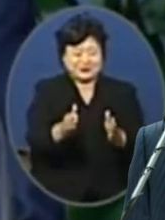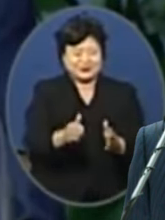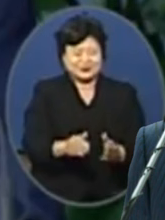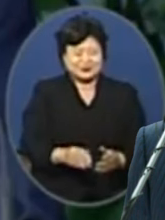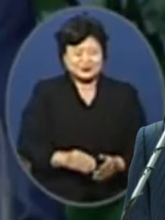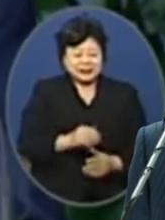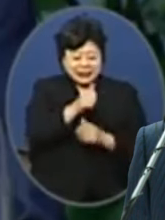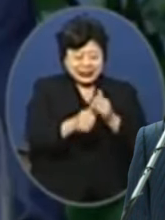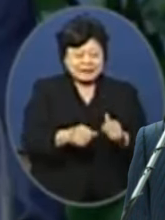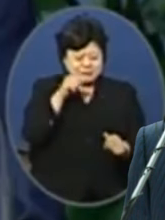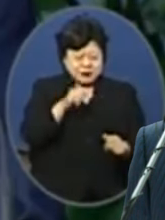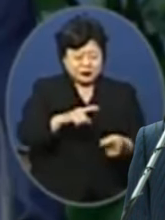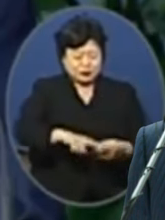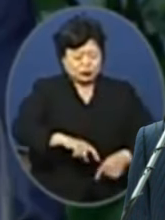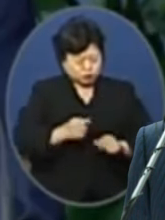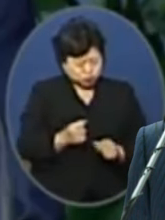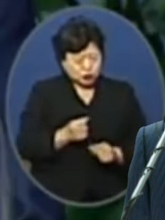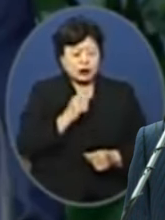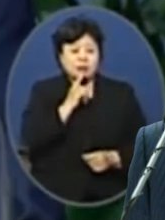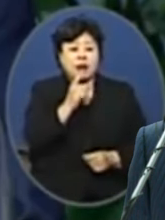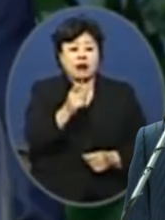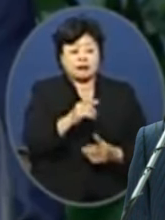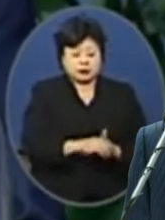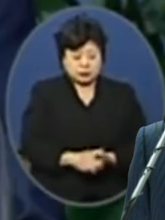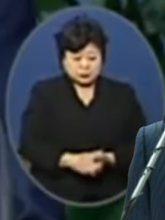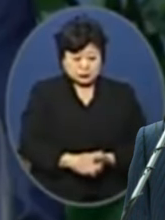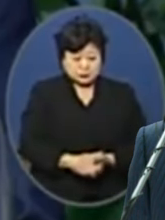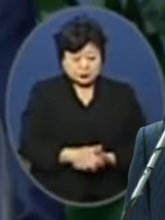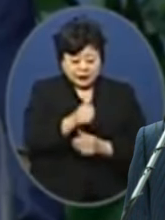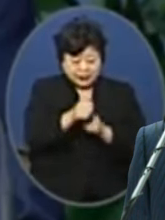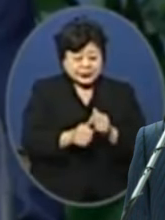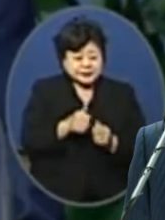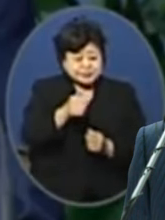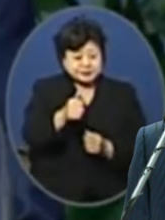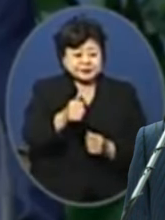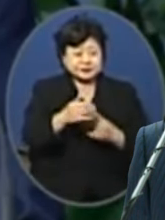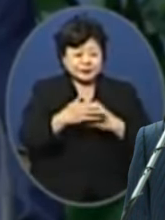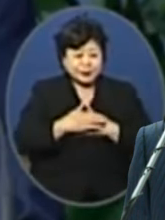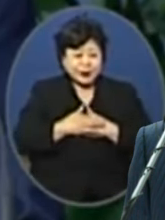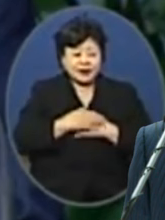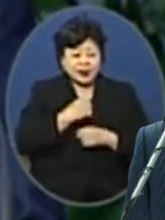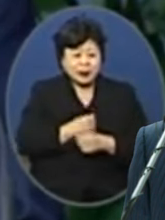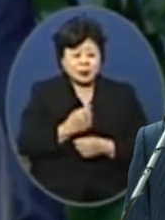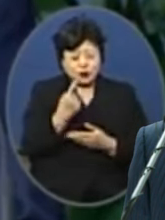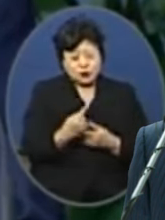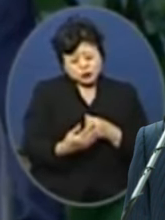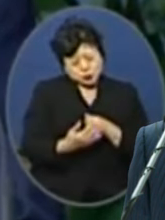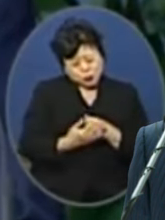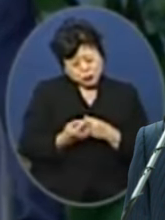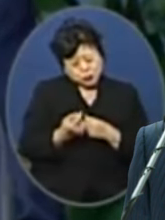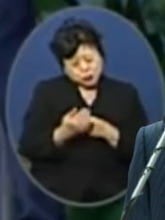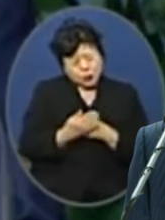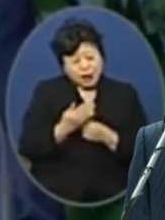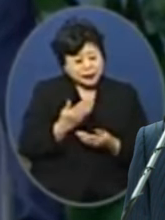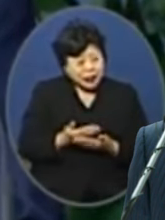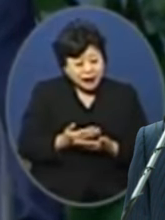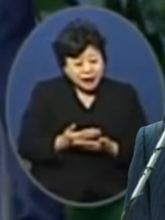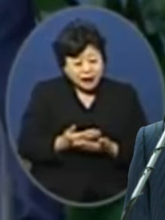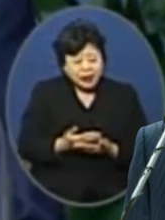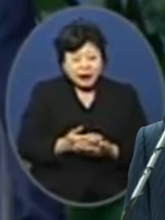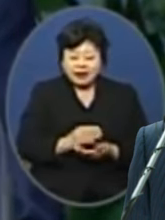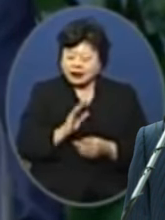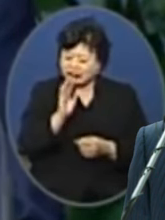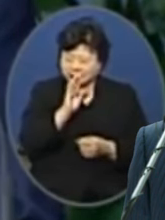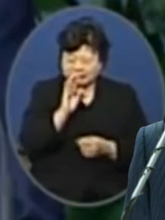시키는 대로 하라 아멘 하나님의 인도를 받습니다 하나님 내가 할테니까 와서 도화만리 나는